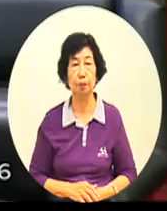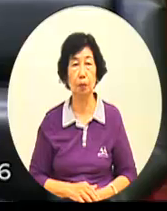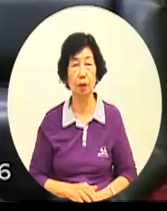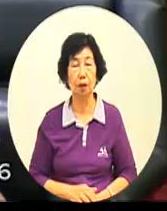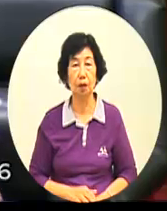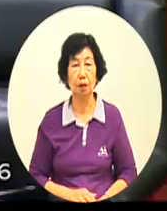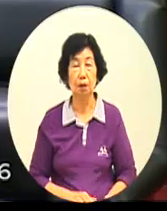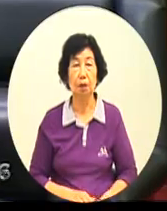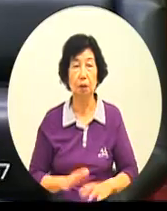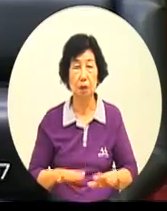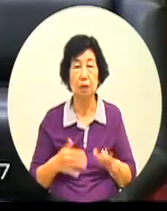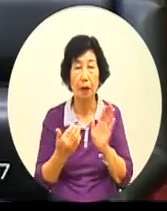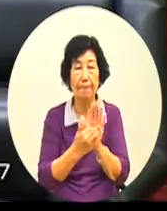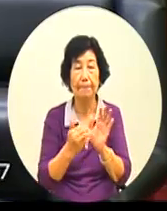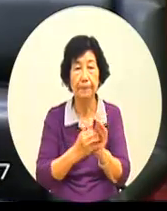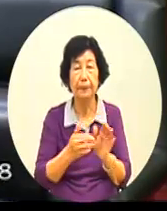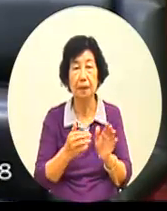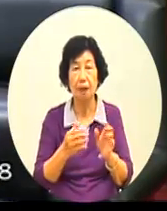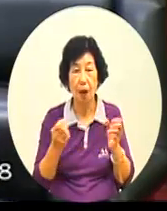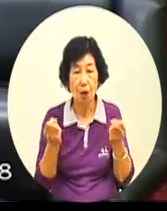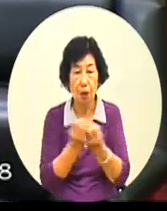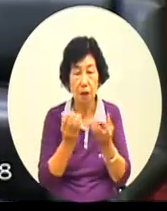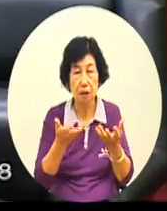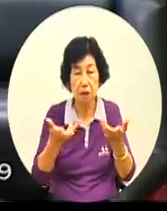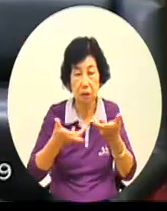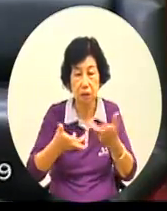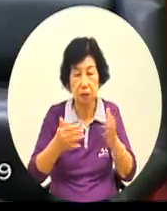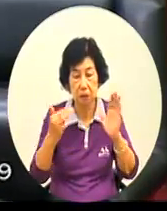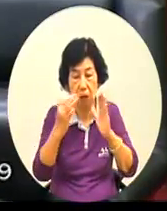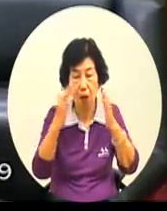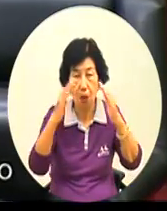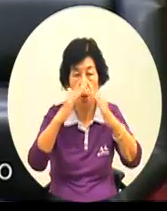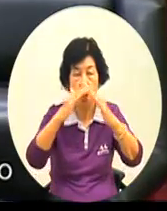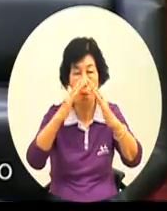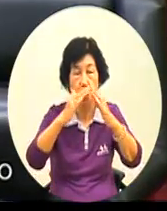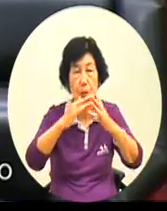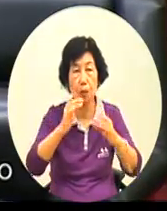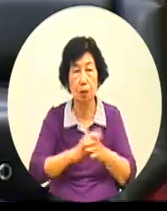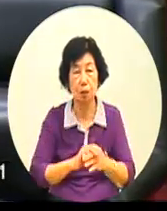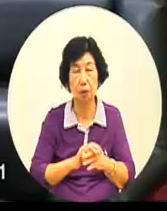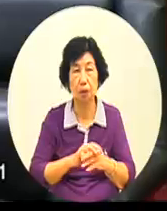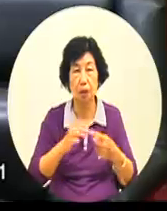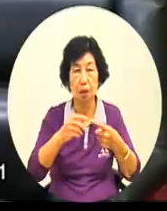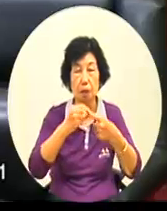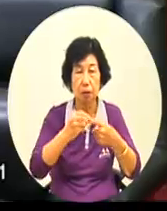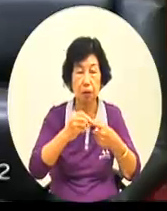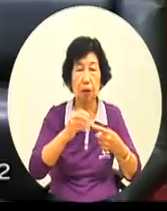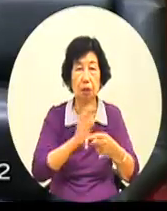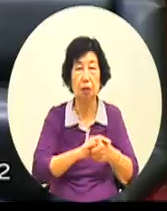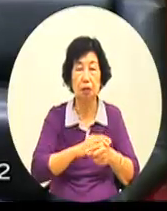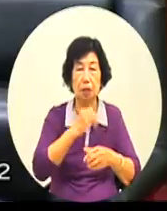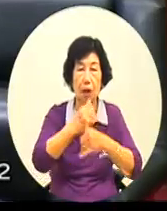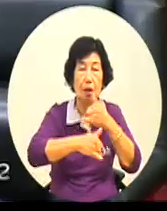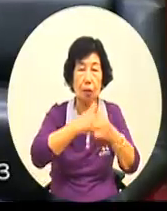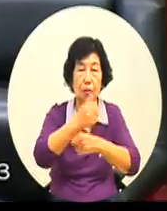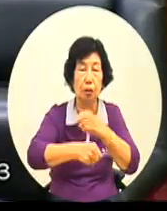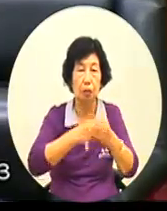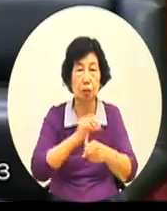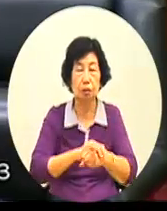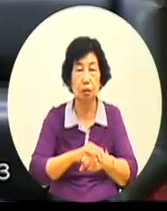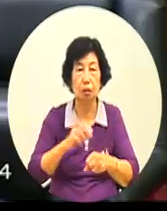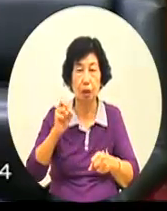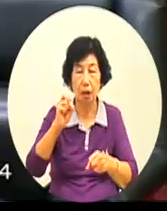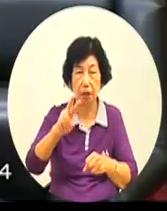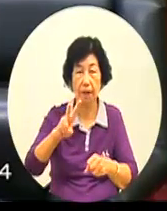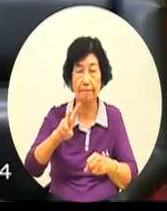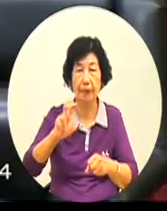难屋这么重要的问题，希望能够加强。第一个我刚刚讲的活动中心167万，我永远放在心上，你们明明是答应